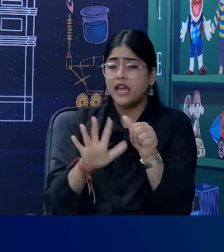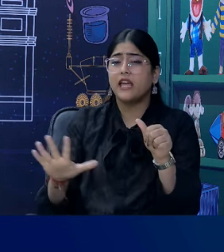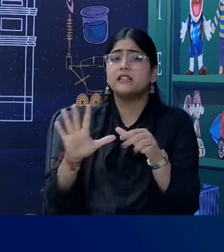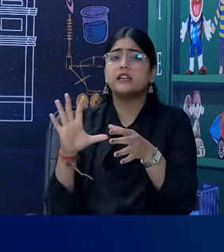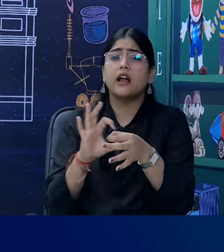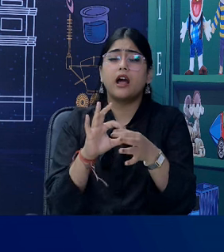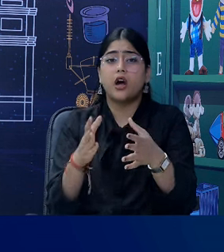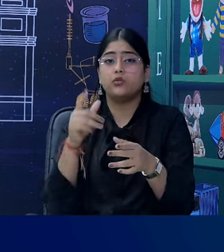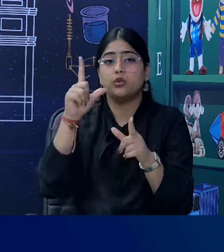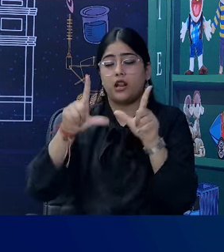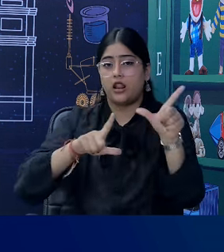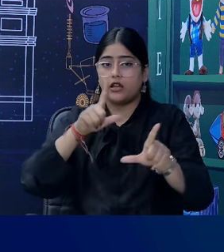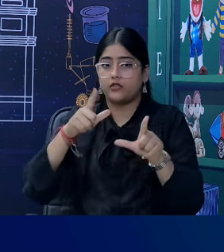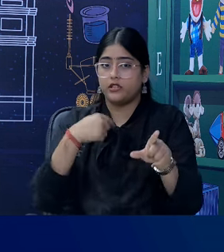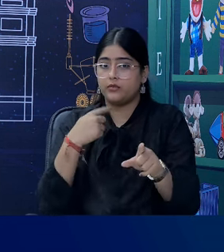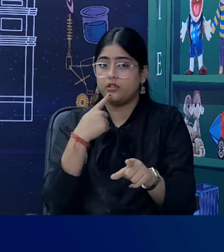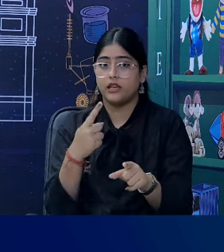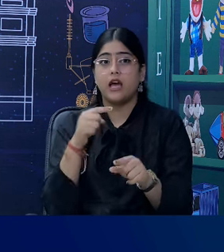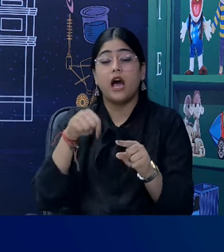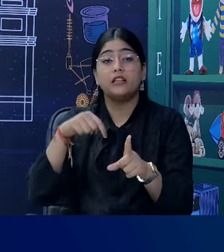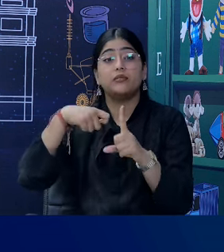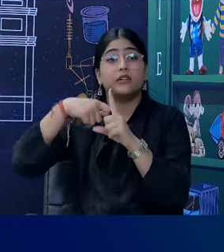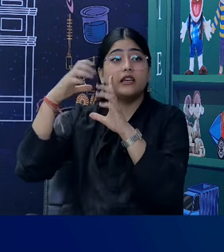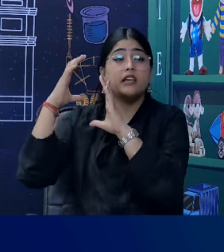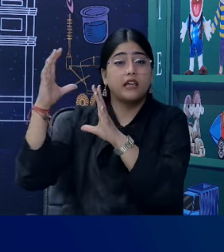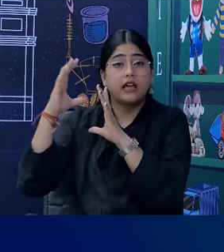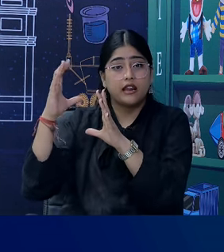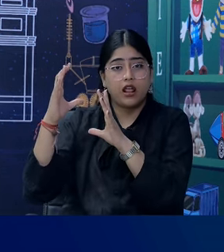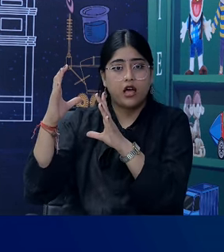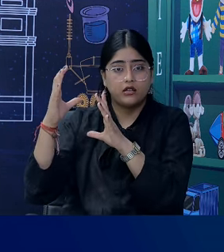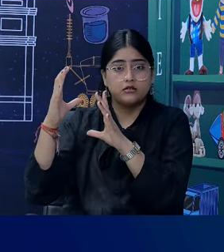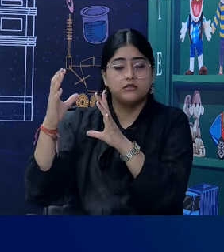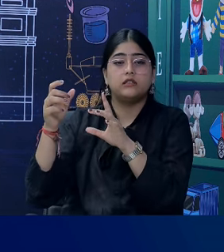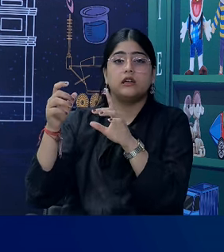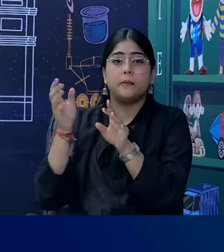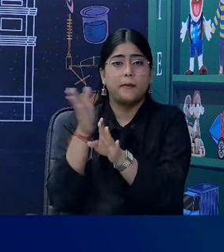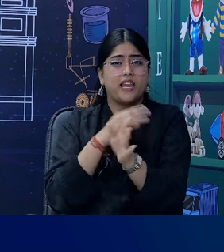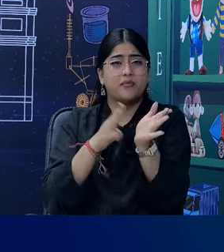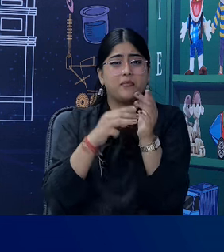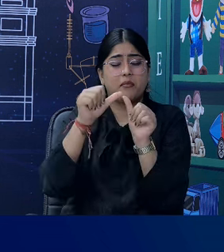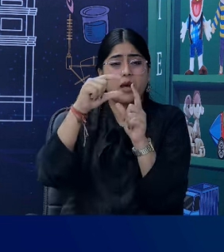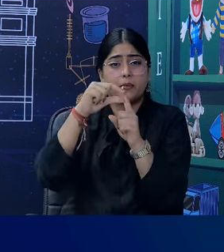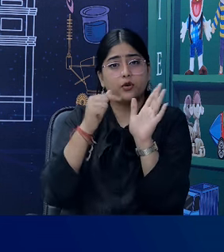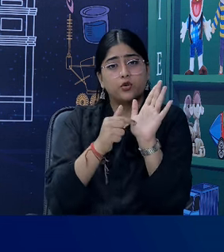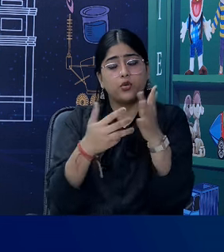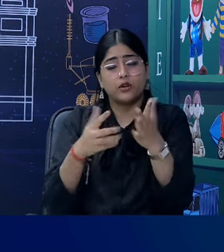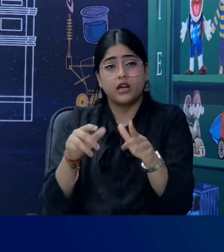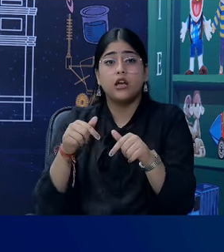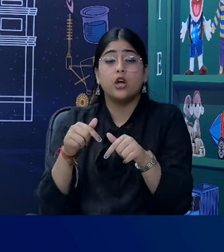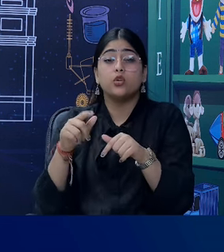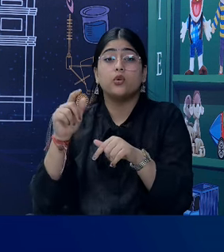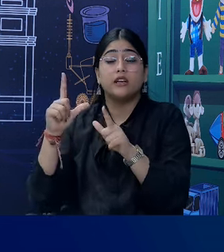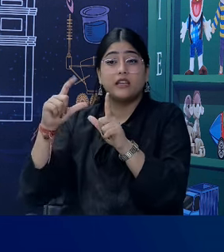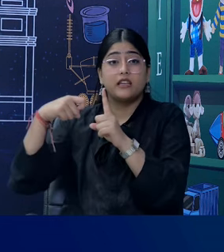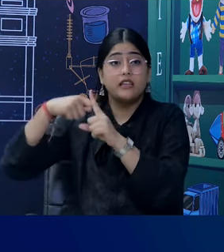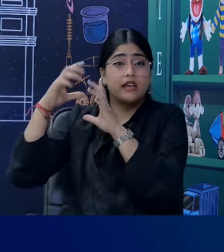उसकी भाषा होती है जी जी तो आज हम लोग केरल के बारे में जो हमने केरल अभी शो किया था बच्चों को मैप में उसकी उसमें भाषा का विकास किस तरह से हुआ